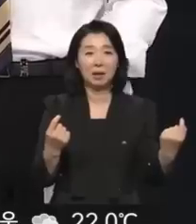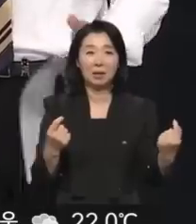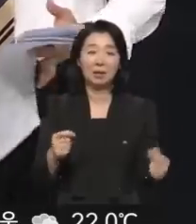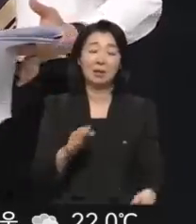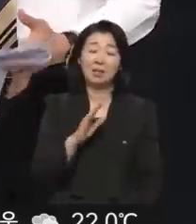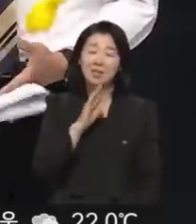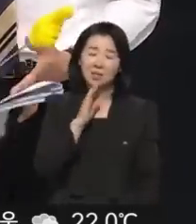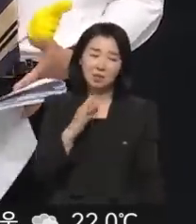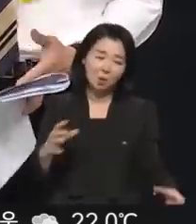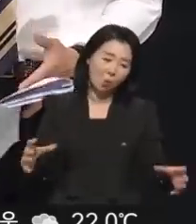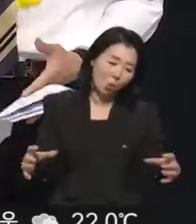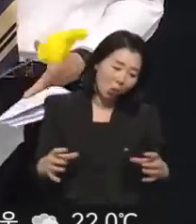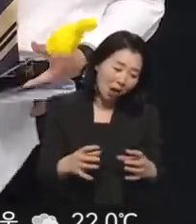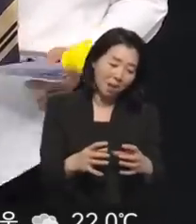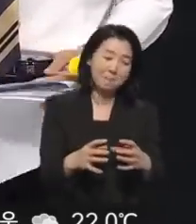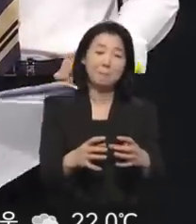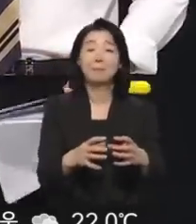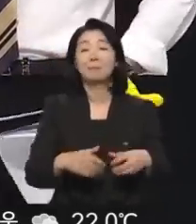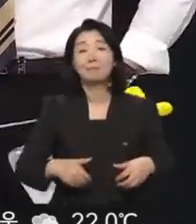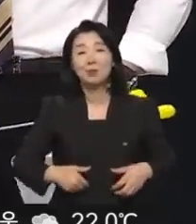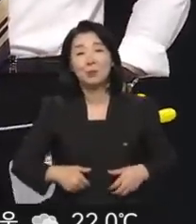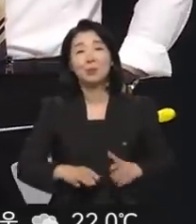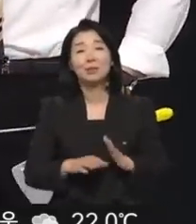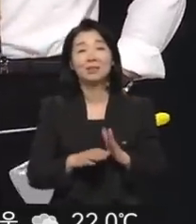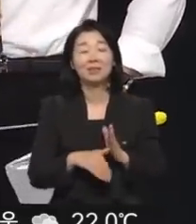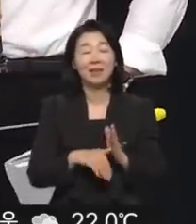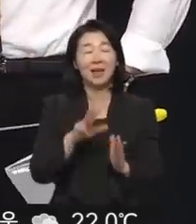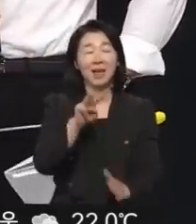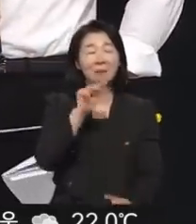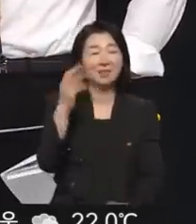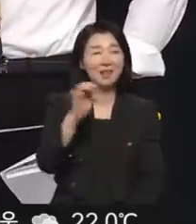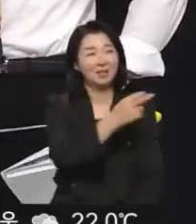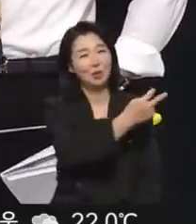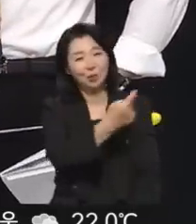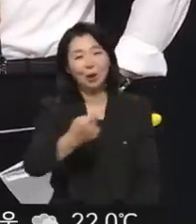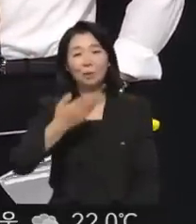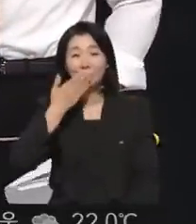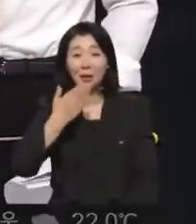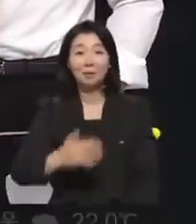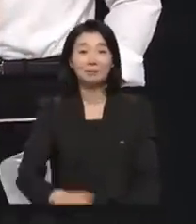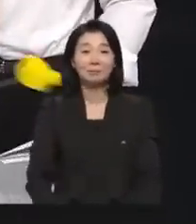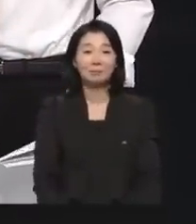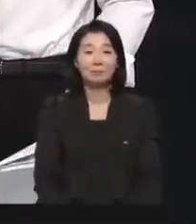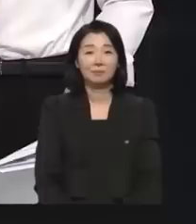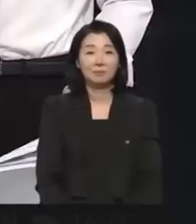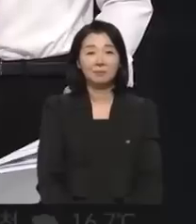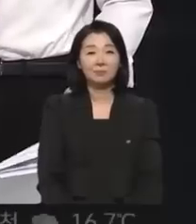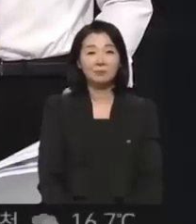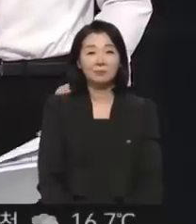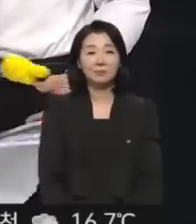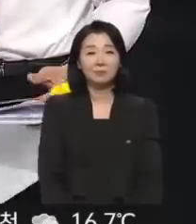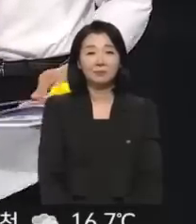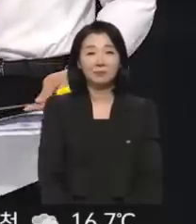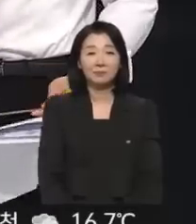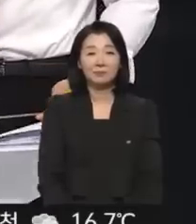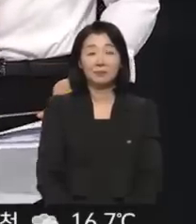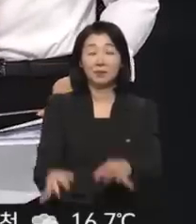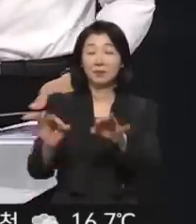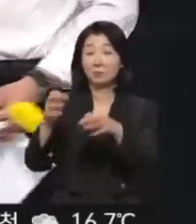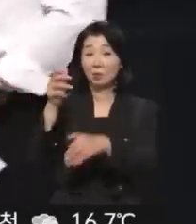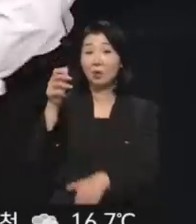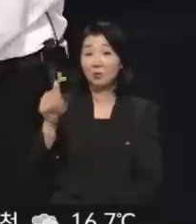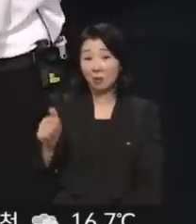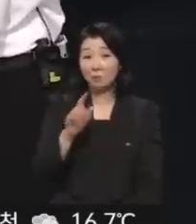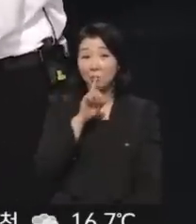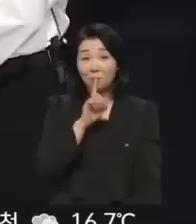진정한 이 화학적 결합을 이뤄야만 이 집나간 MG가 다시 돌아올 것이라는 전망인데요. 이에 따른 김기현 대표의 처방,